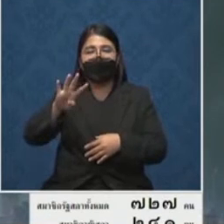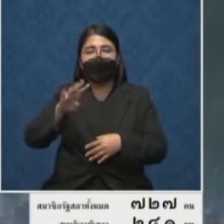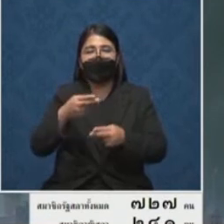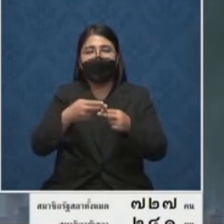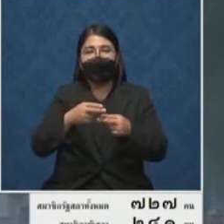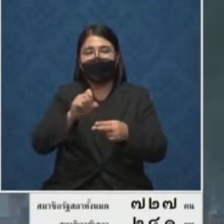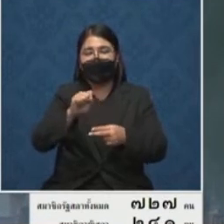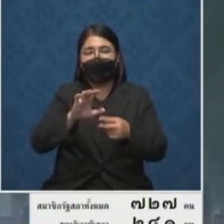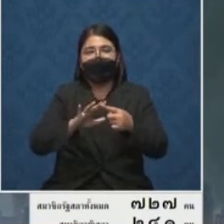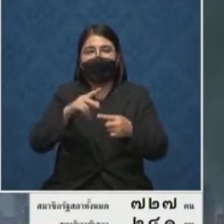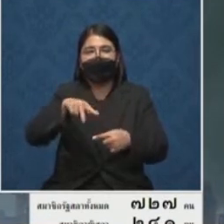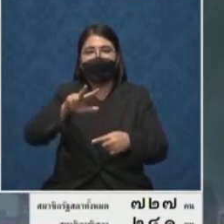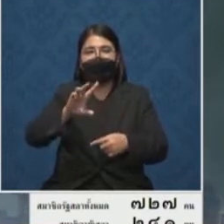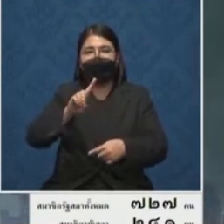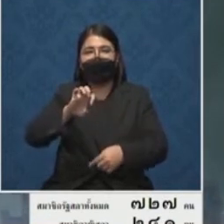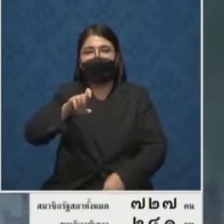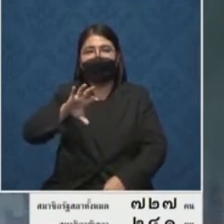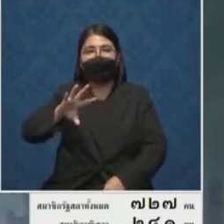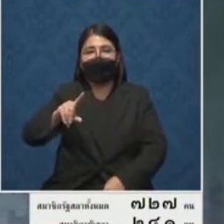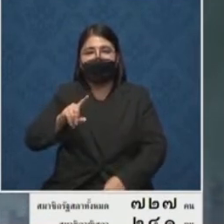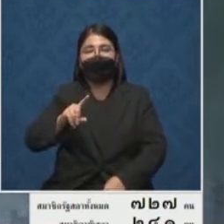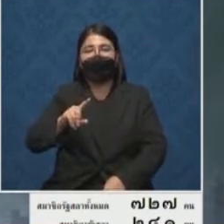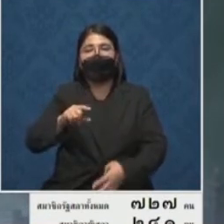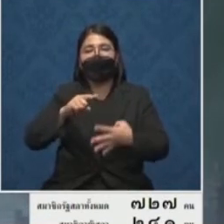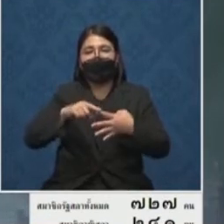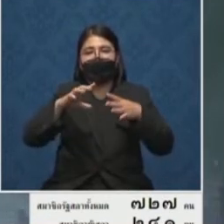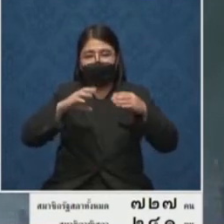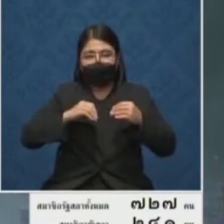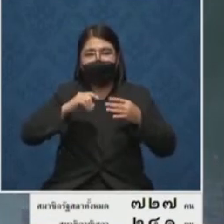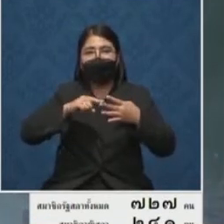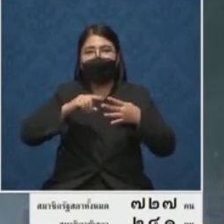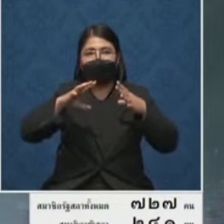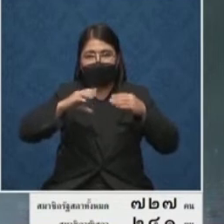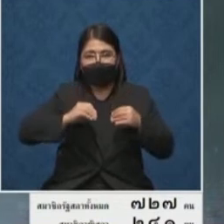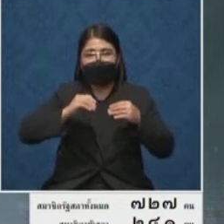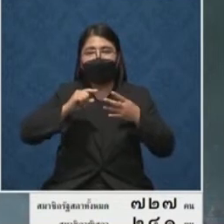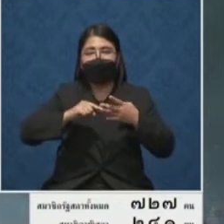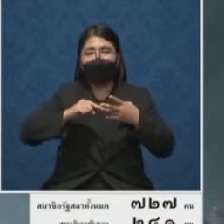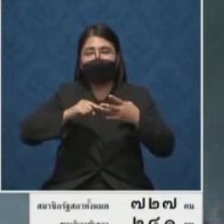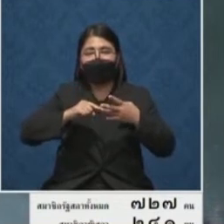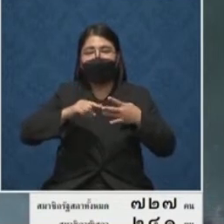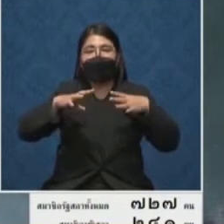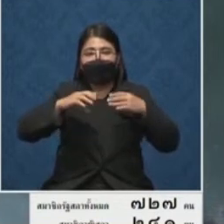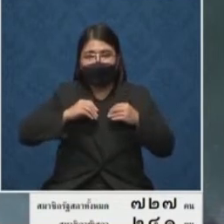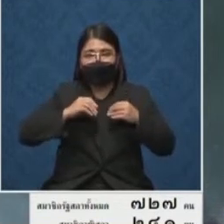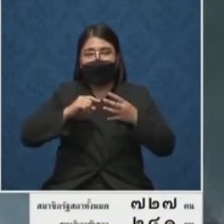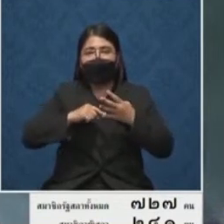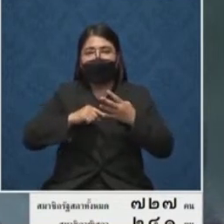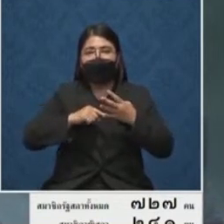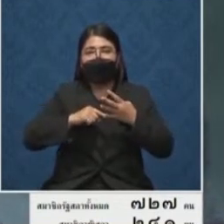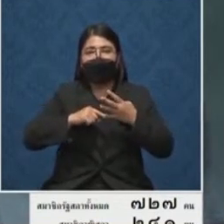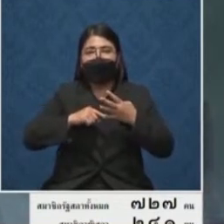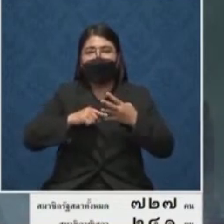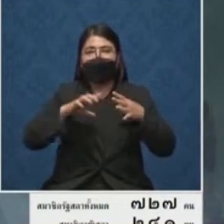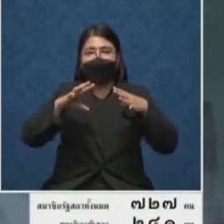624นายสุพดิษฐ์อากาศเลิก 1รับหลักการ2รับหลักการ3